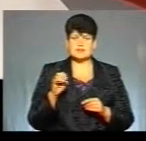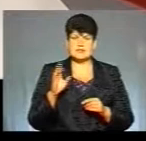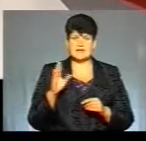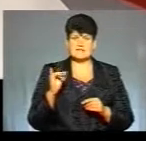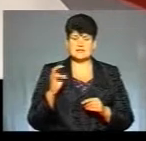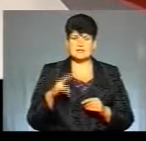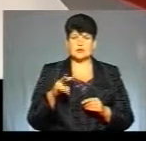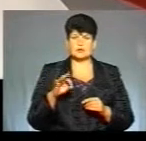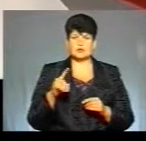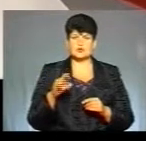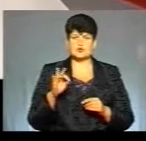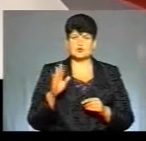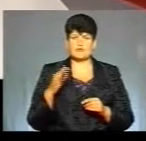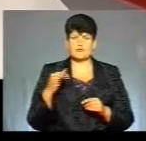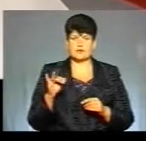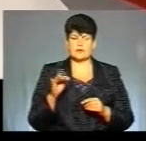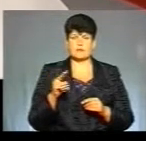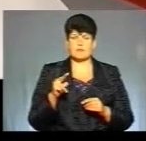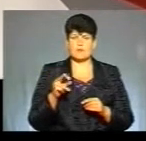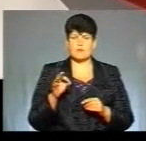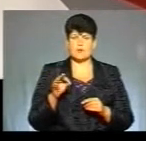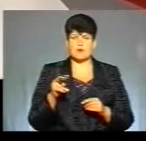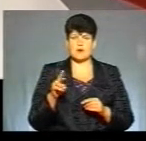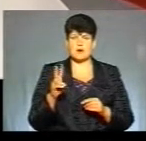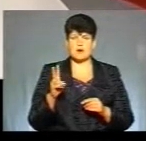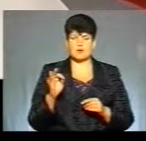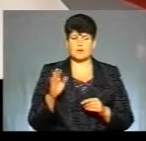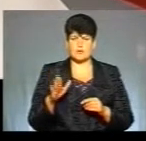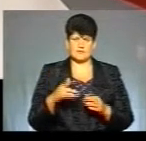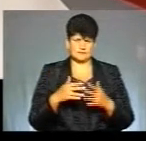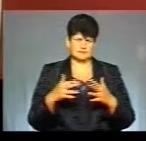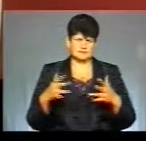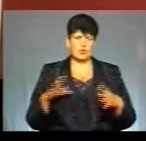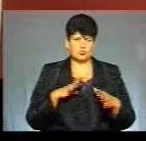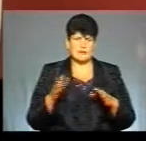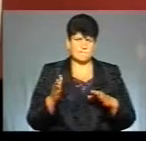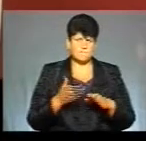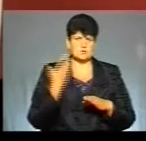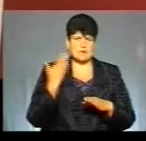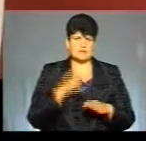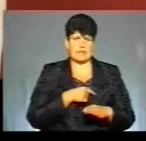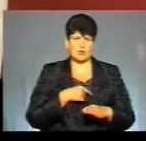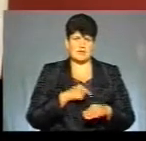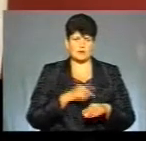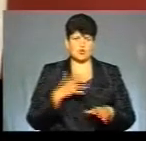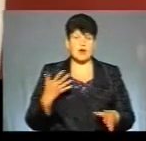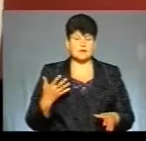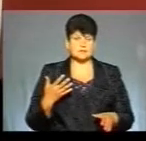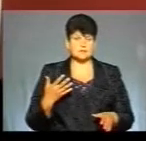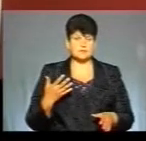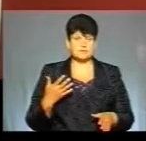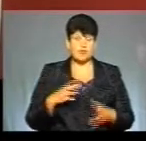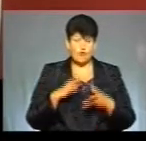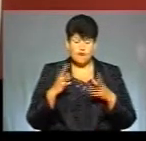пан Лозовий, Поляков, Розенблат, Добкін, Савченко, Бакулін також були позбавлені депутатської недоторканності. Ну, в